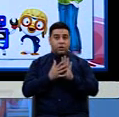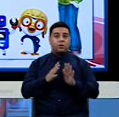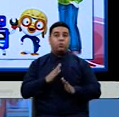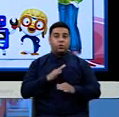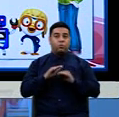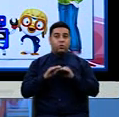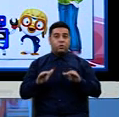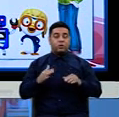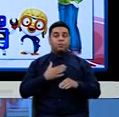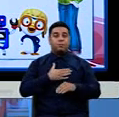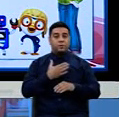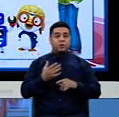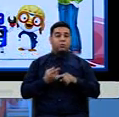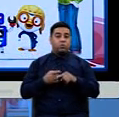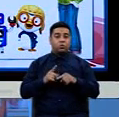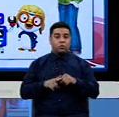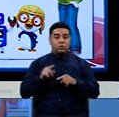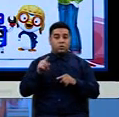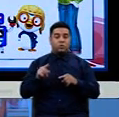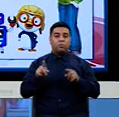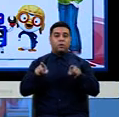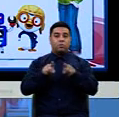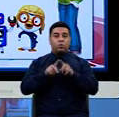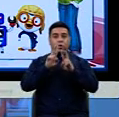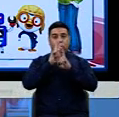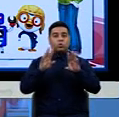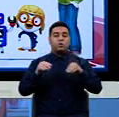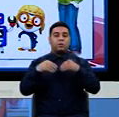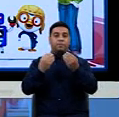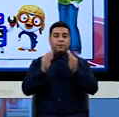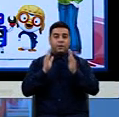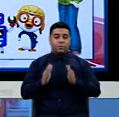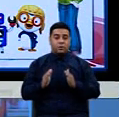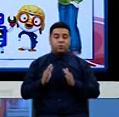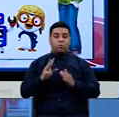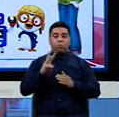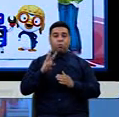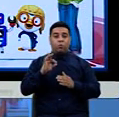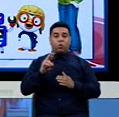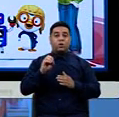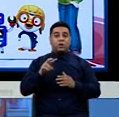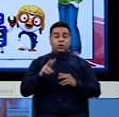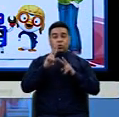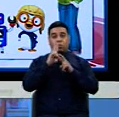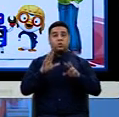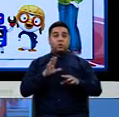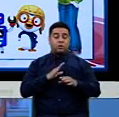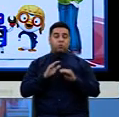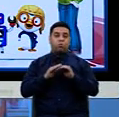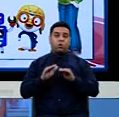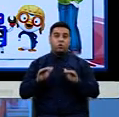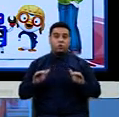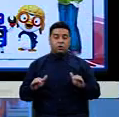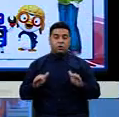Tushunarli bo'ldimi bolajonlar? Buni biz modelda mana bunday ko'rsatamiz. Modelda ko'rsatganimizda